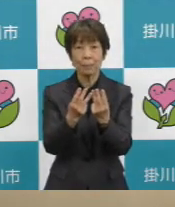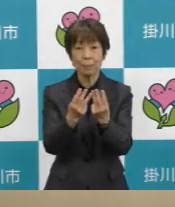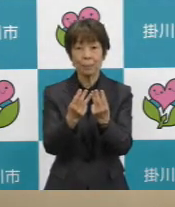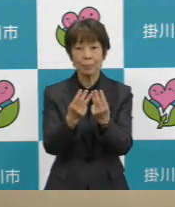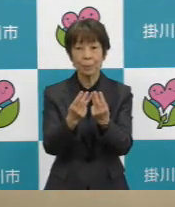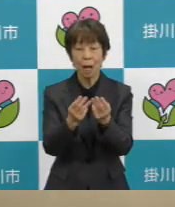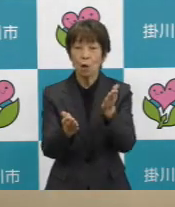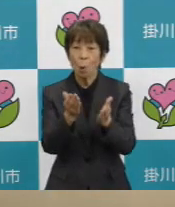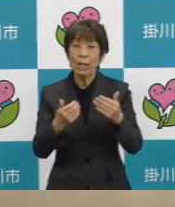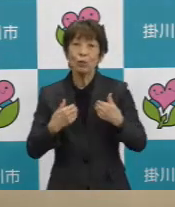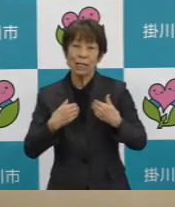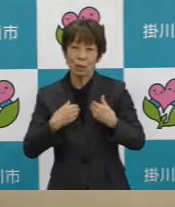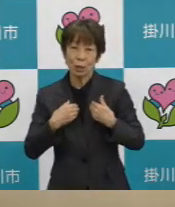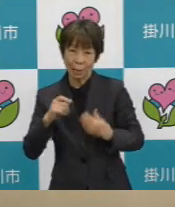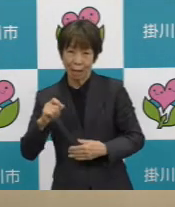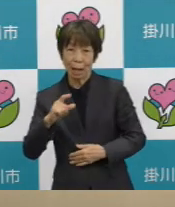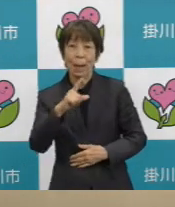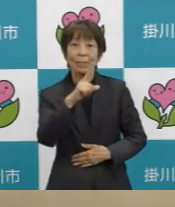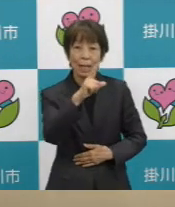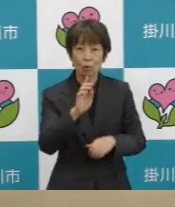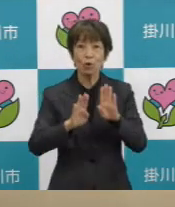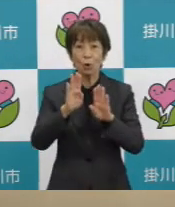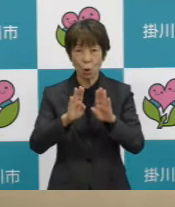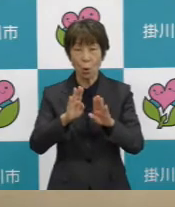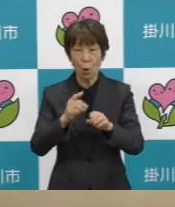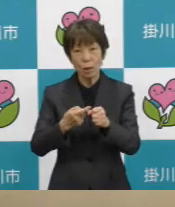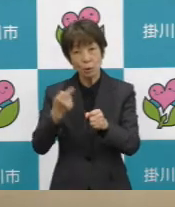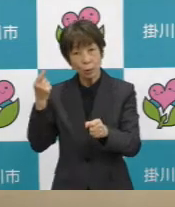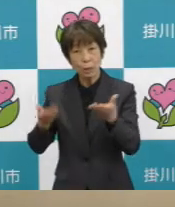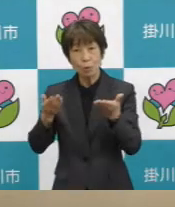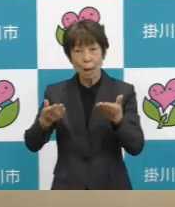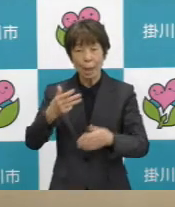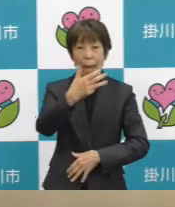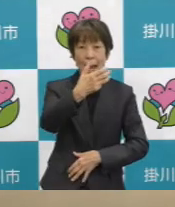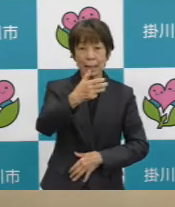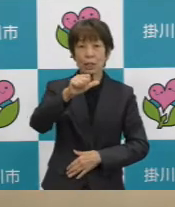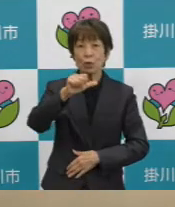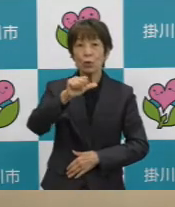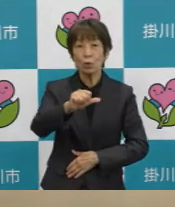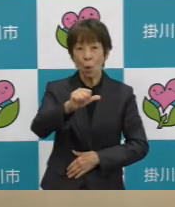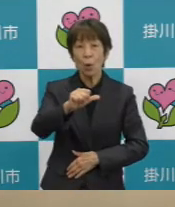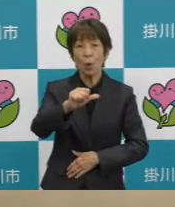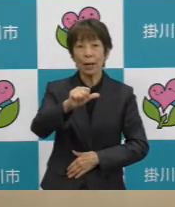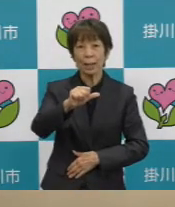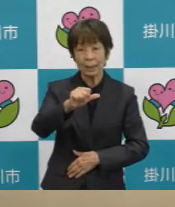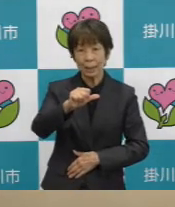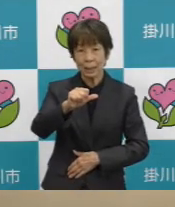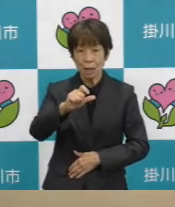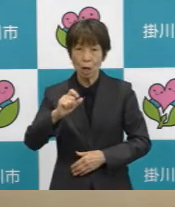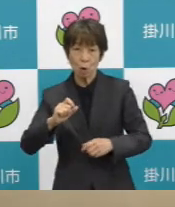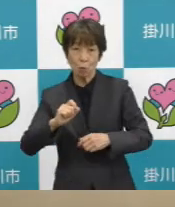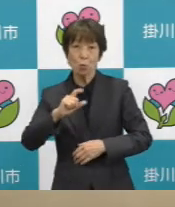保育ニーズが高まっているということで、昨年より85件、増え